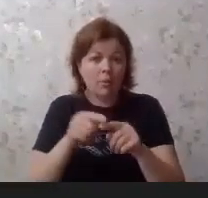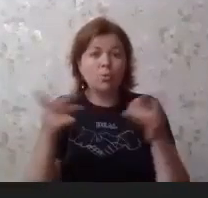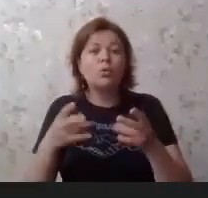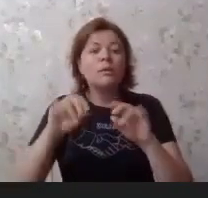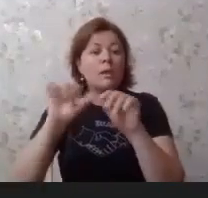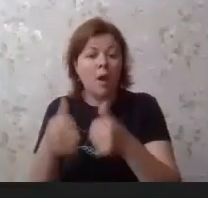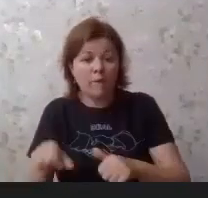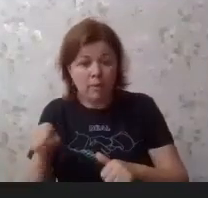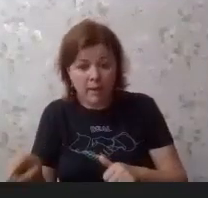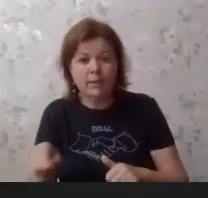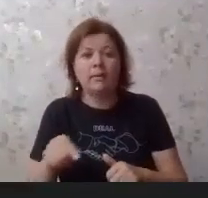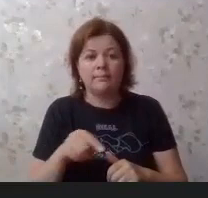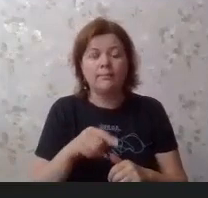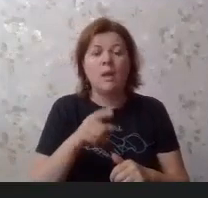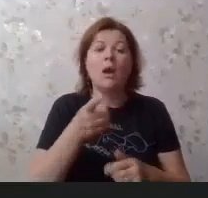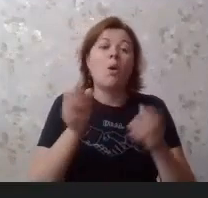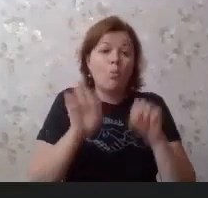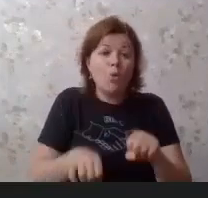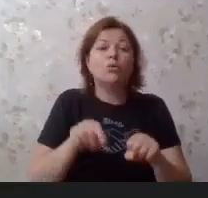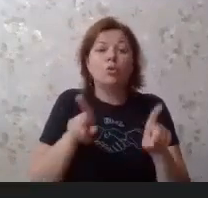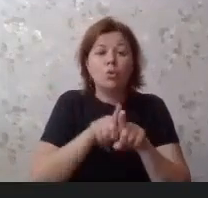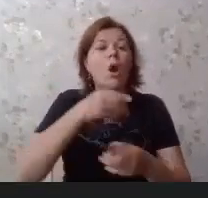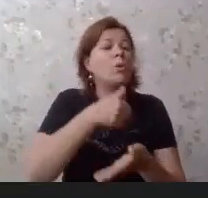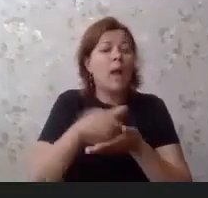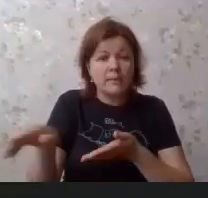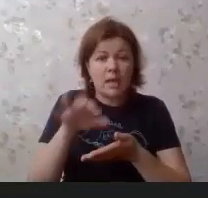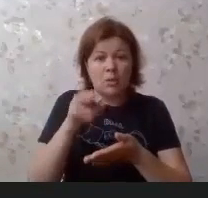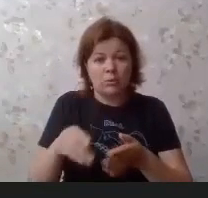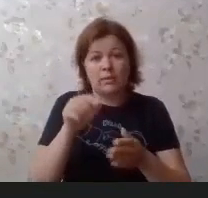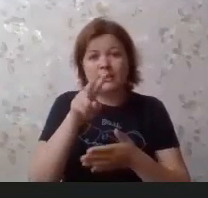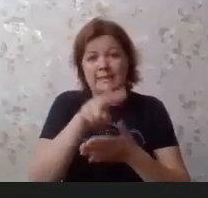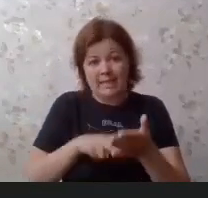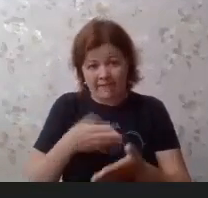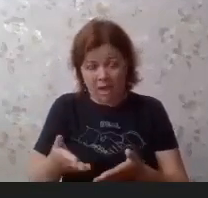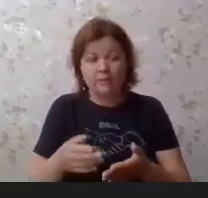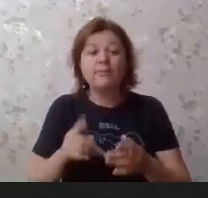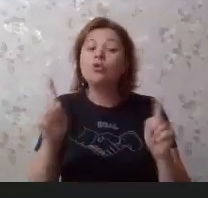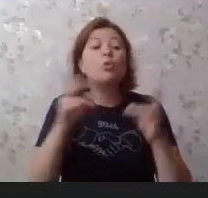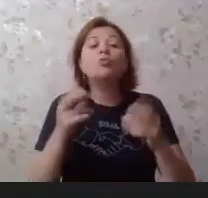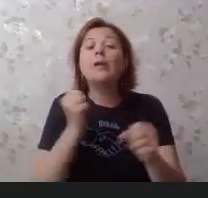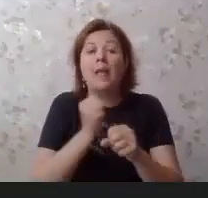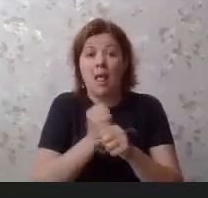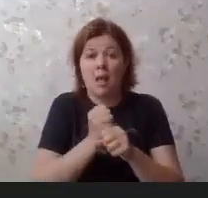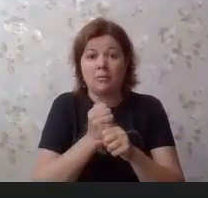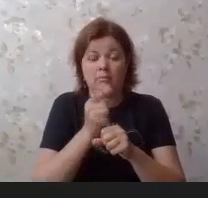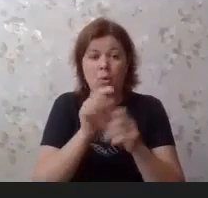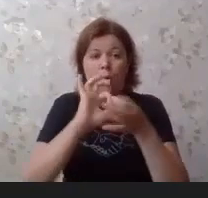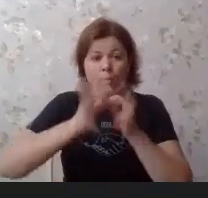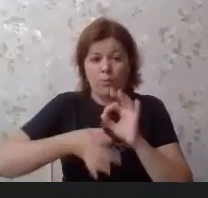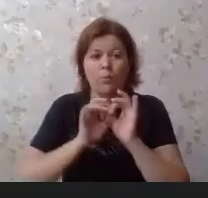Итак, что нужно делать, если так пошагово? Нужно подать заявление на сертификат,